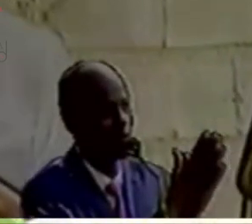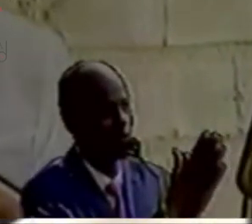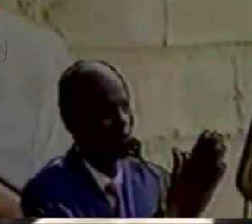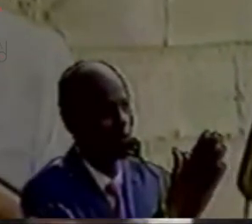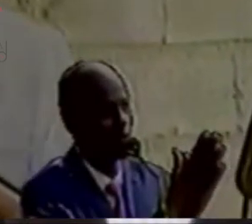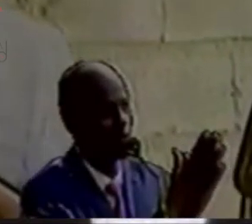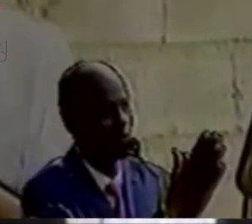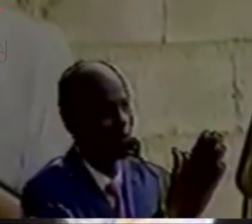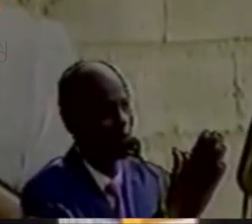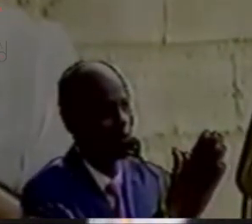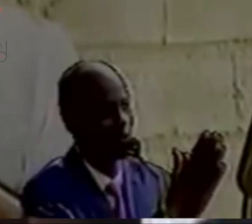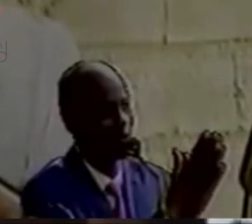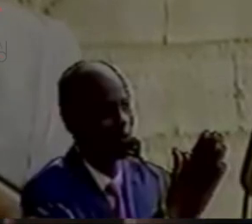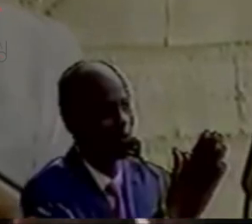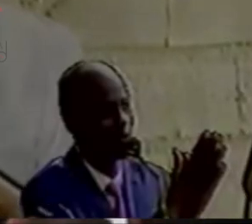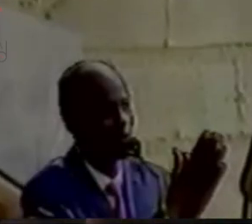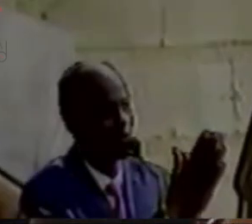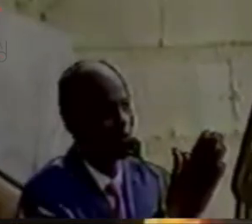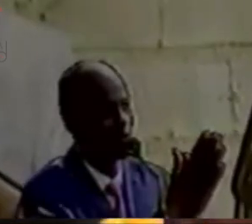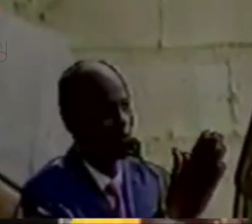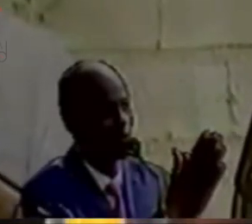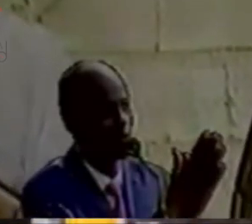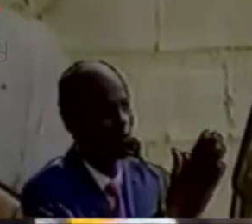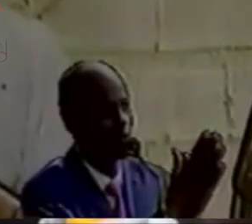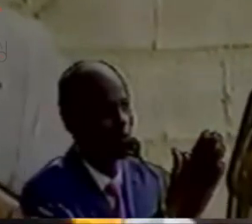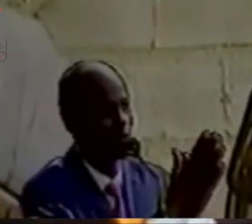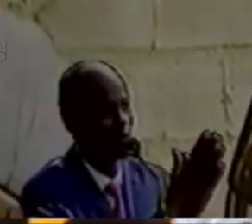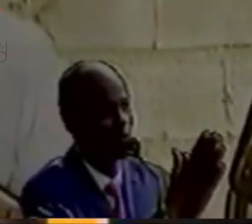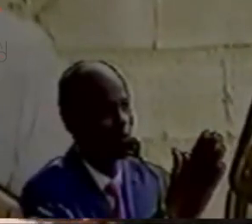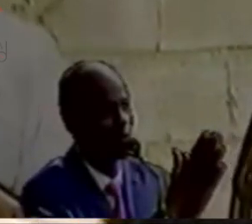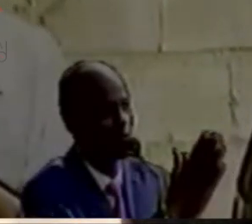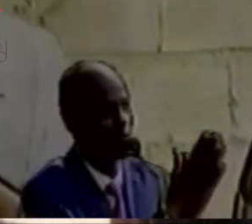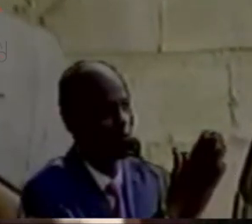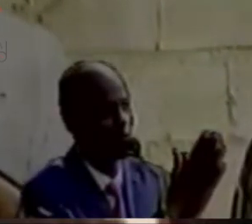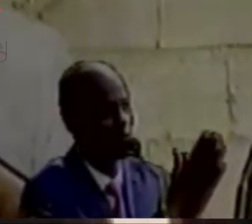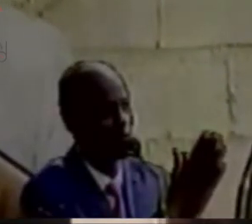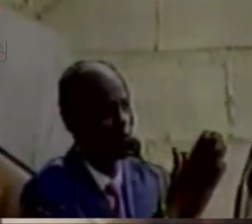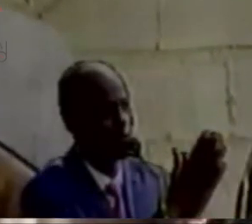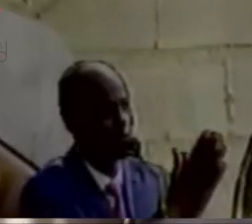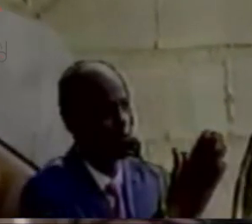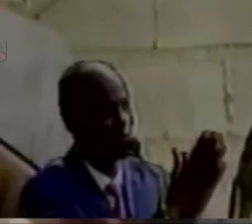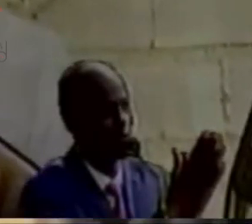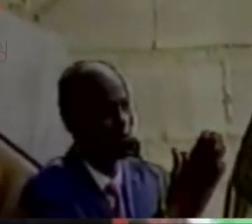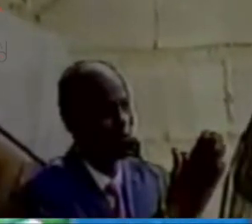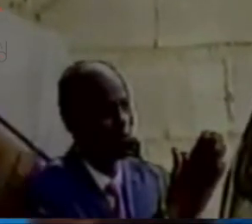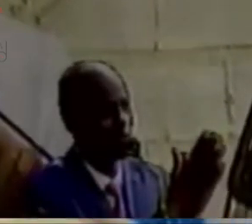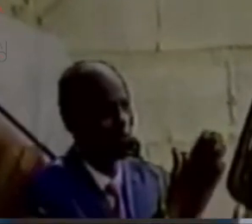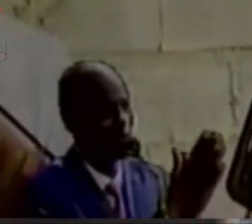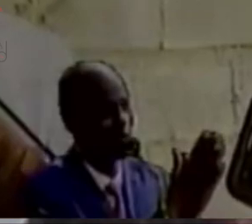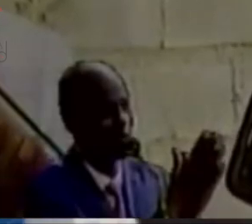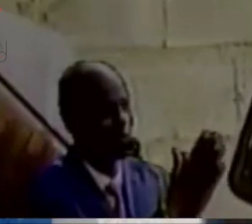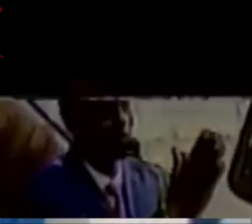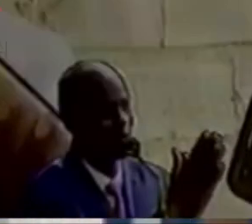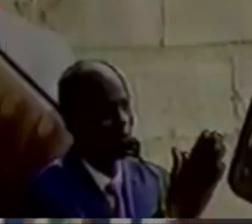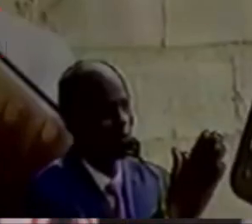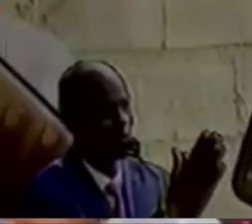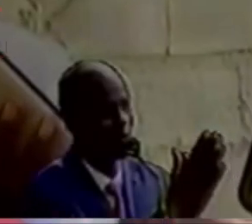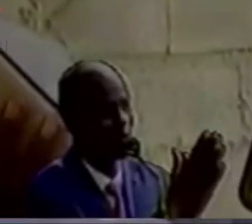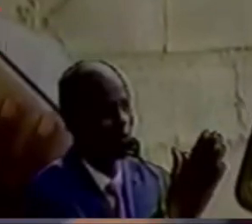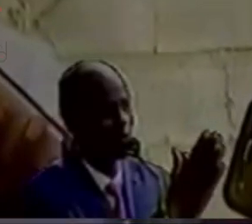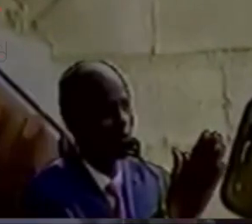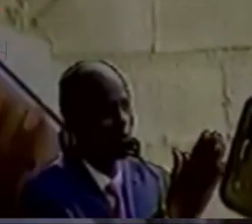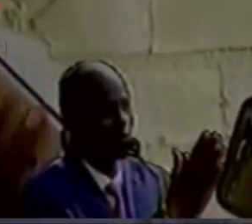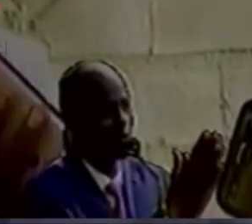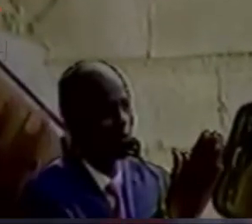Est-ce qu'on a été mobilisé pour nous pousser 2 kilomètres dehors? Je veux dire, c'est pour nous mobiliser encore, pour nous tirer sonnette d'alarme là. Dans les oreilles